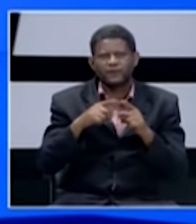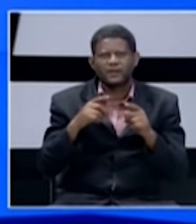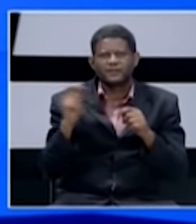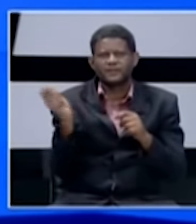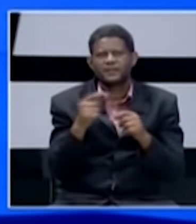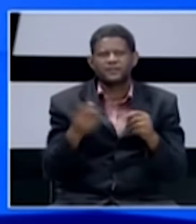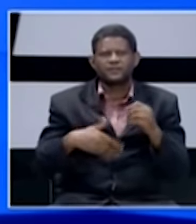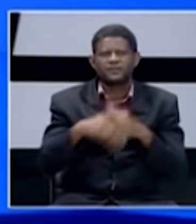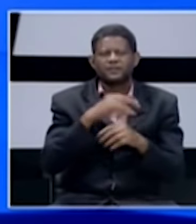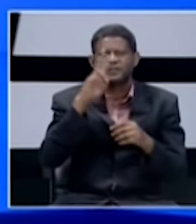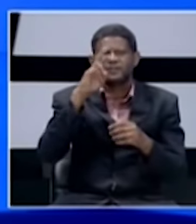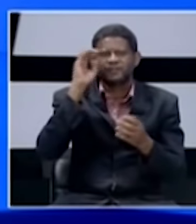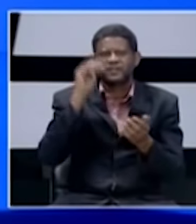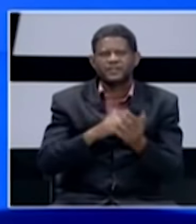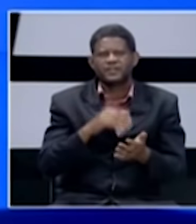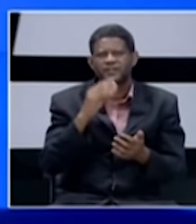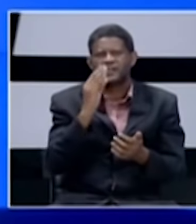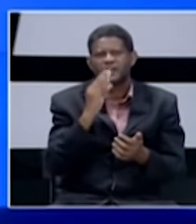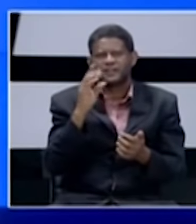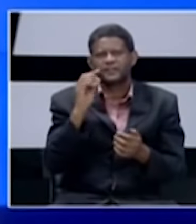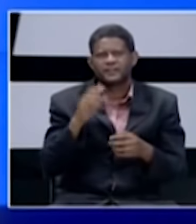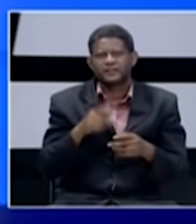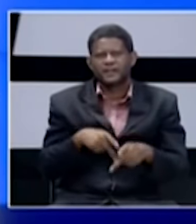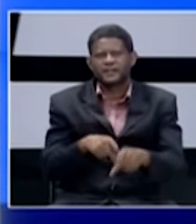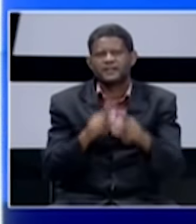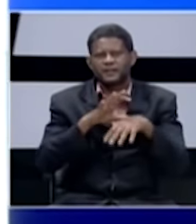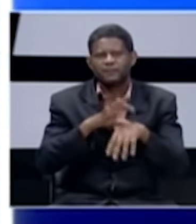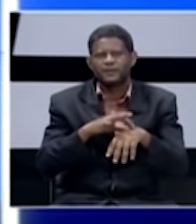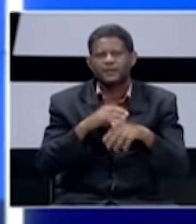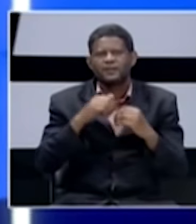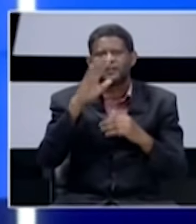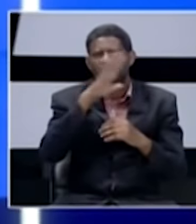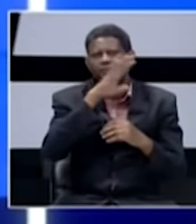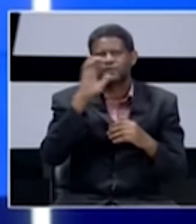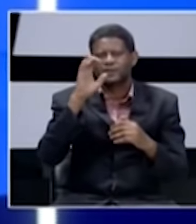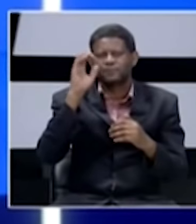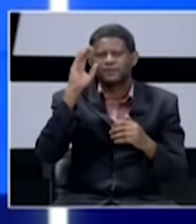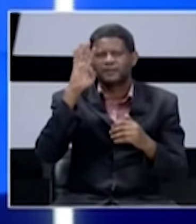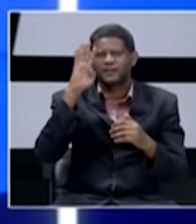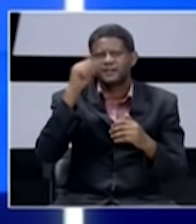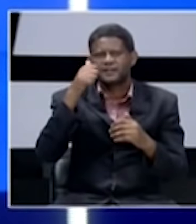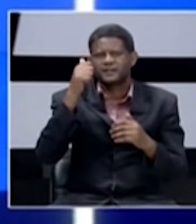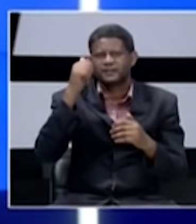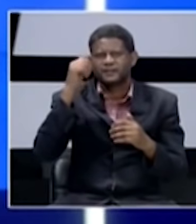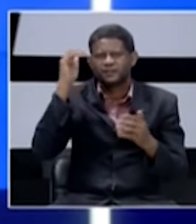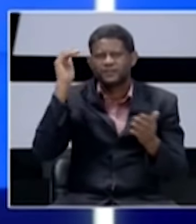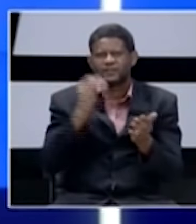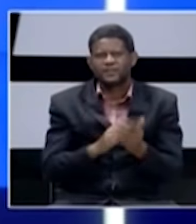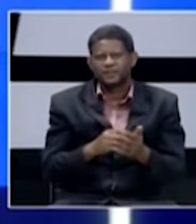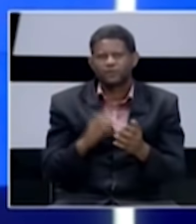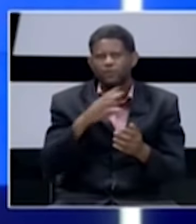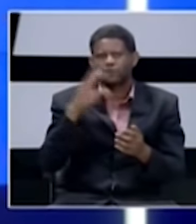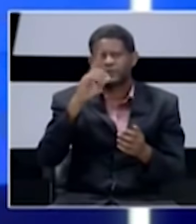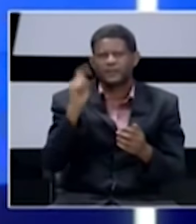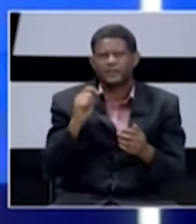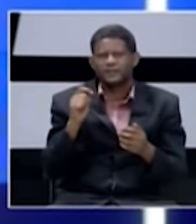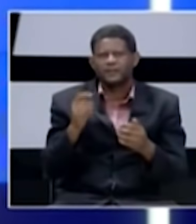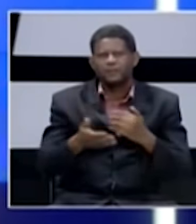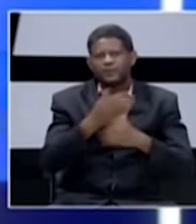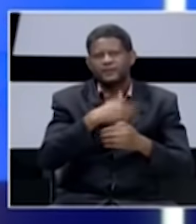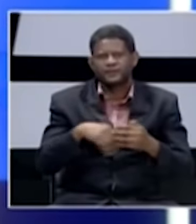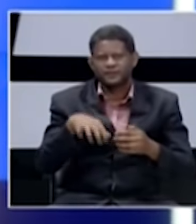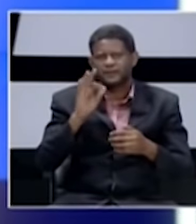شح هكتار تحرى ساي مريت لعلي حموشتم إتن عصر تربعة شح خونتال مرتي كحفز تسميت كمز قبر دمام بيت صحفت